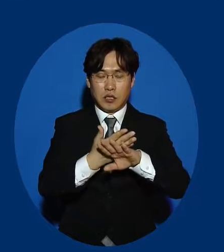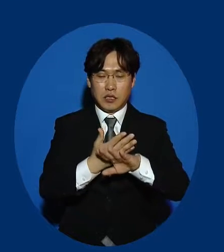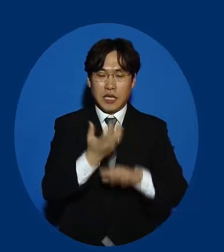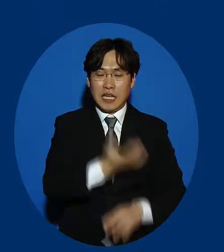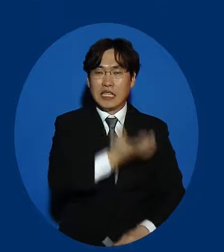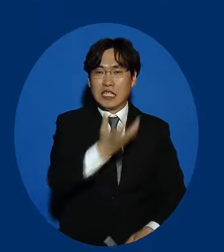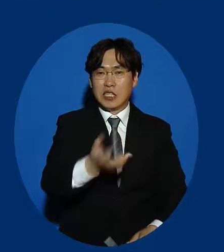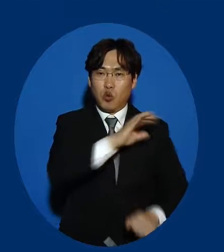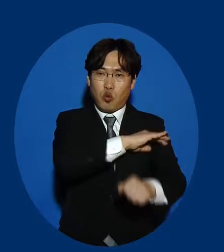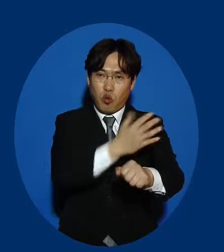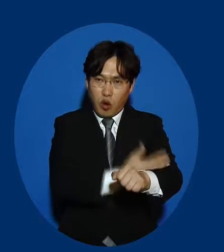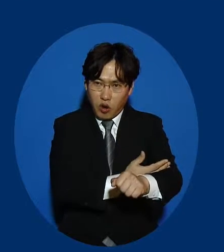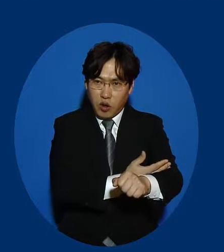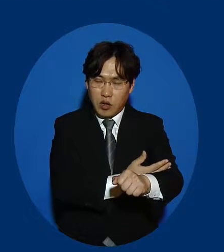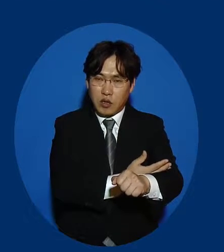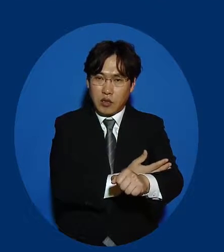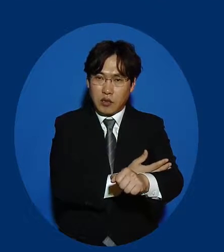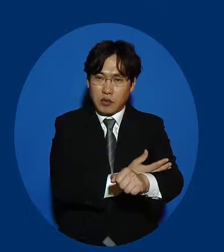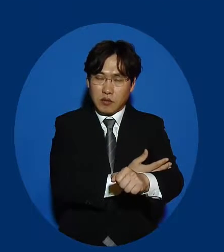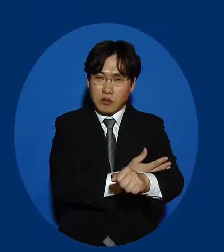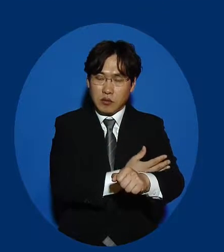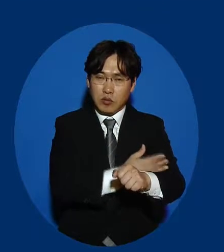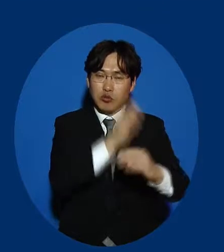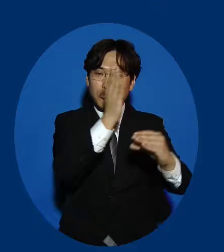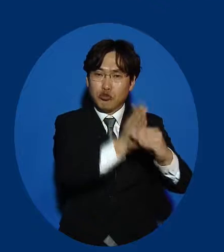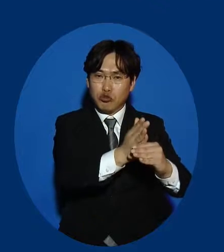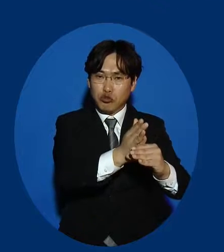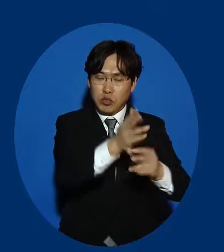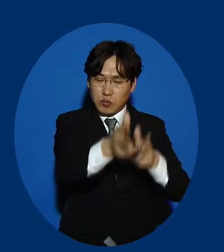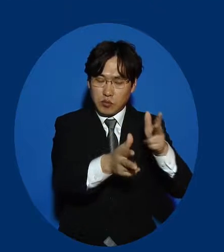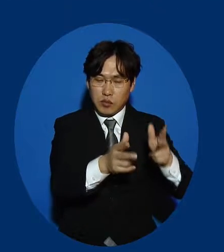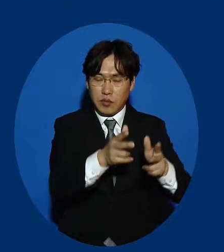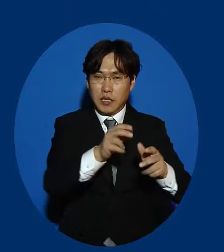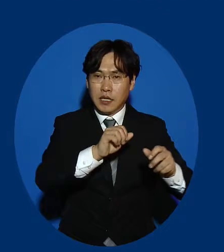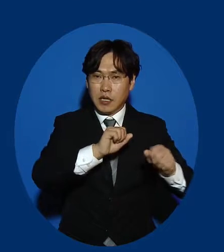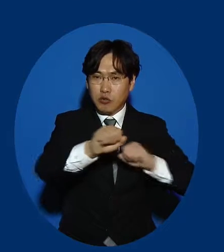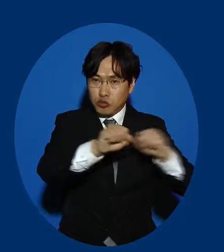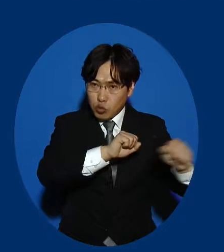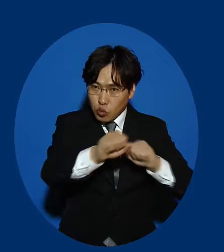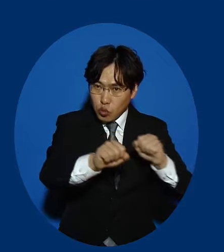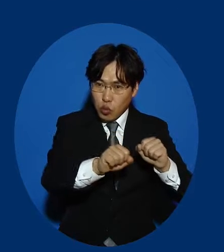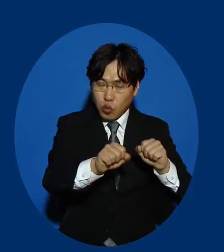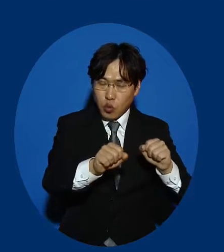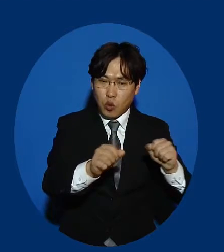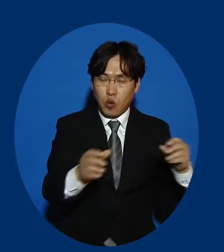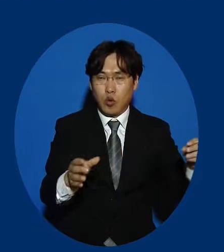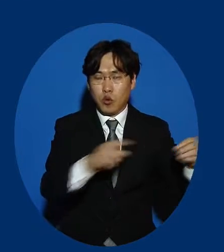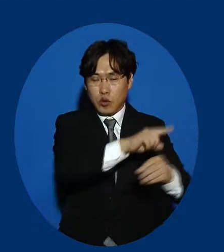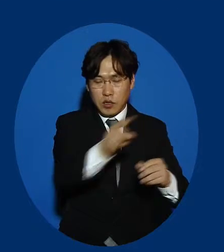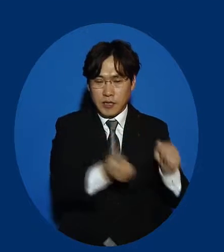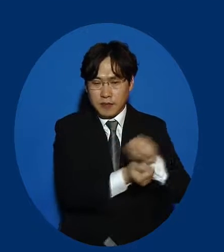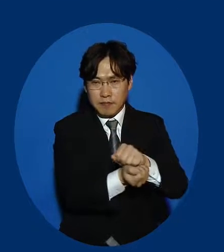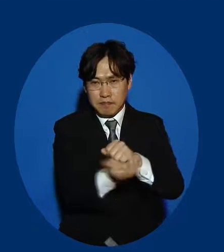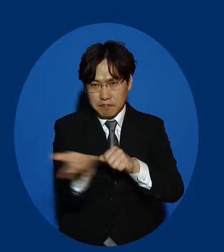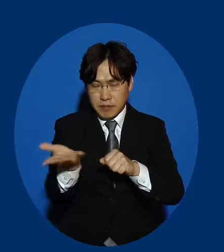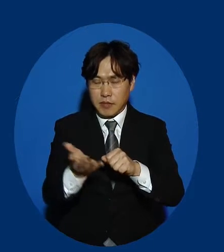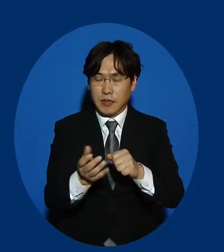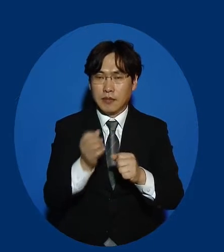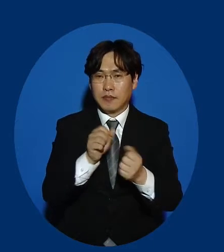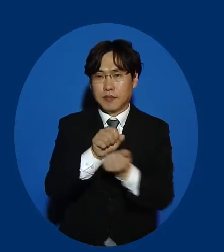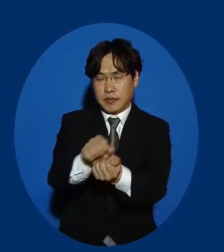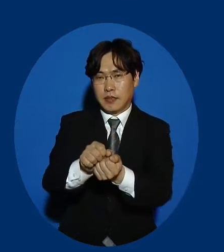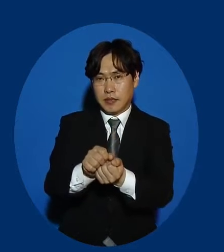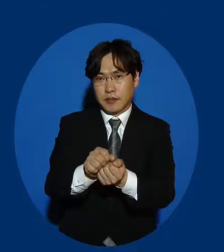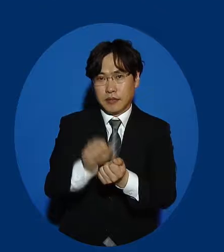운동이라든가 이동장애인 중심의 이 정책의 변화의 흐름이 그대로 이 마크에 녹아났다고 생각이 듭니다.